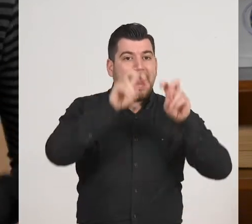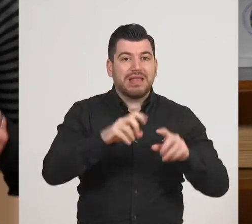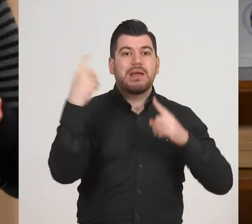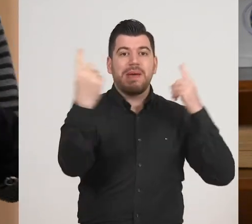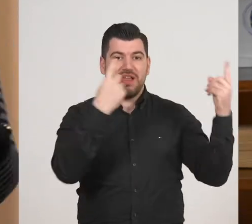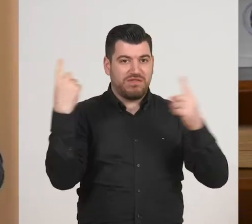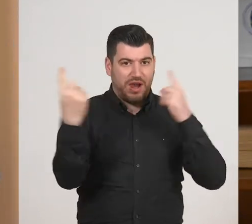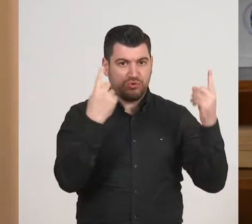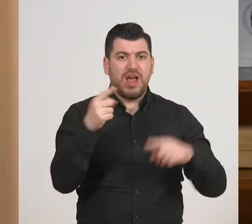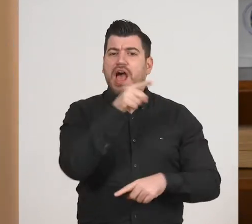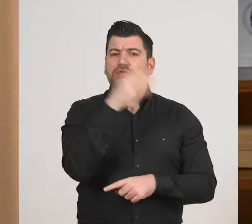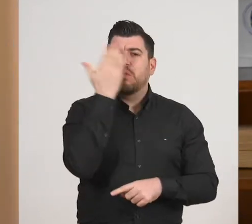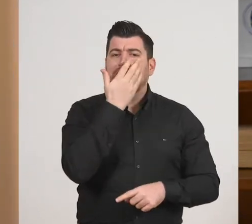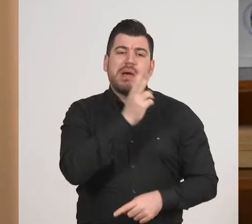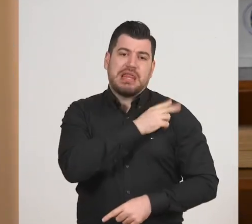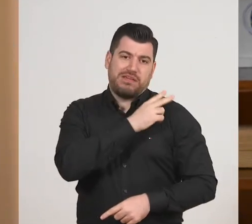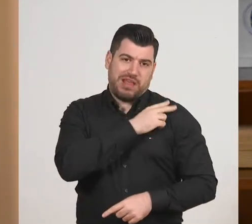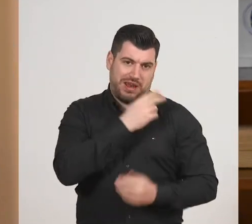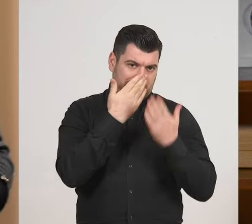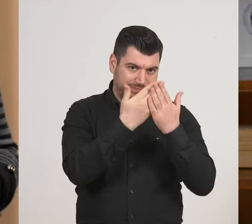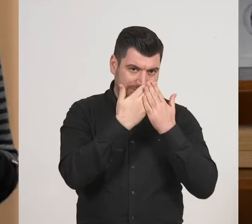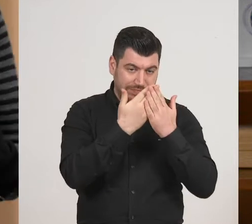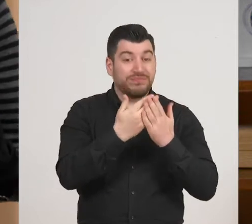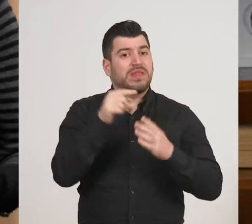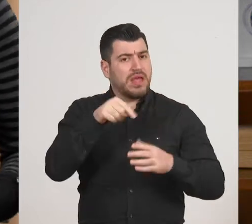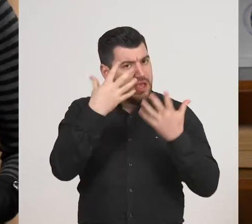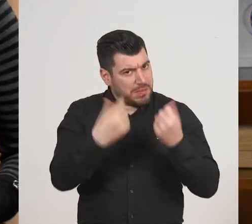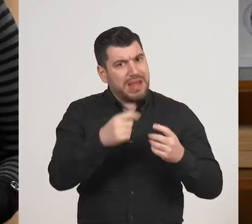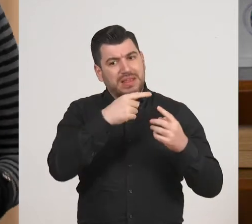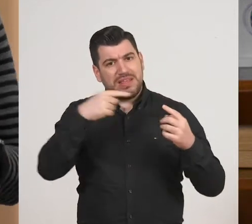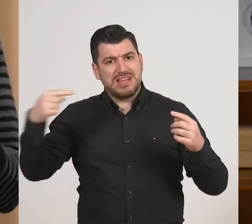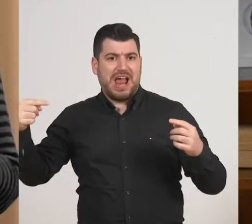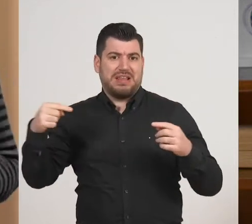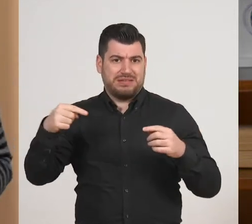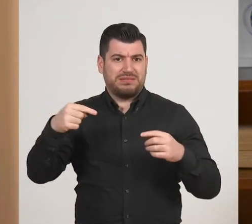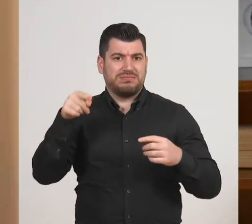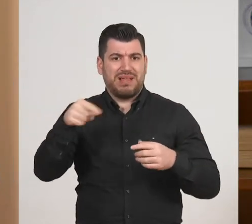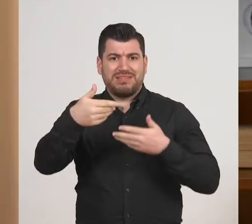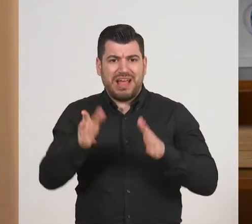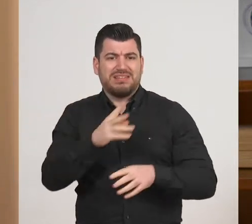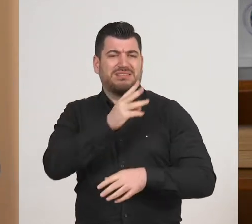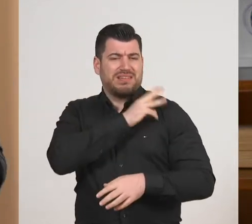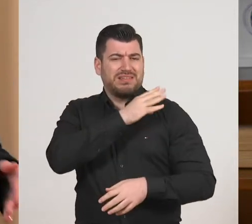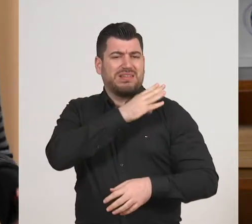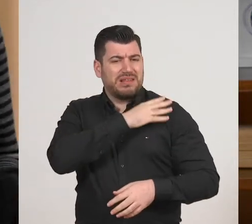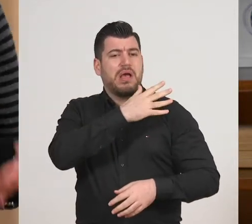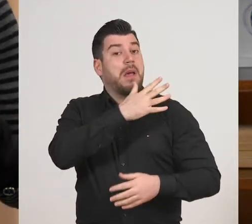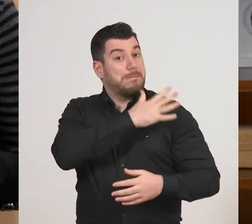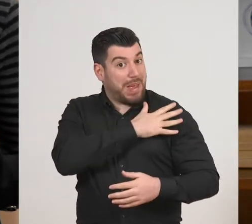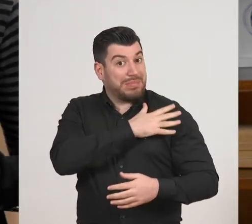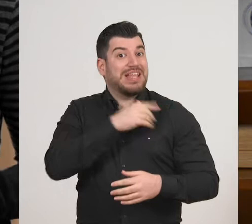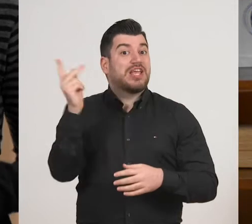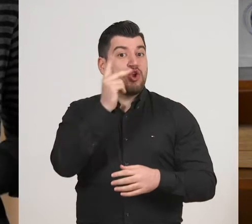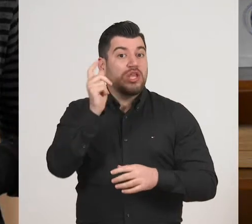περιβάλλοντος από ένα μάθημα από τη Δευτέρα Δημοτικού. Υπάρχει και στις άλλες τάξεις και στην κοινωνική και πολιτική αγωγή της 5ης και